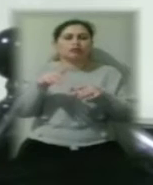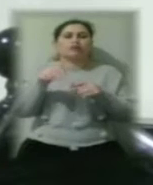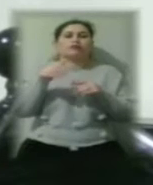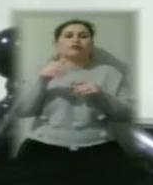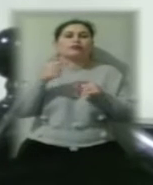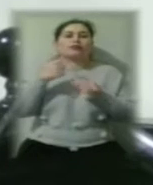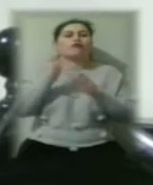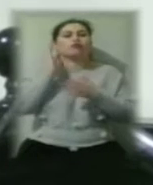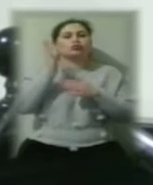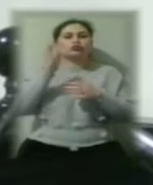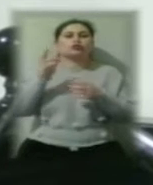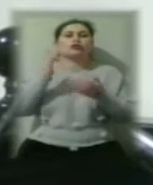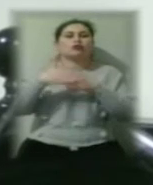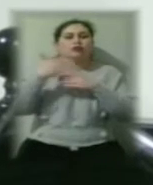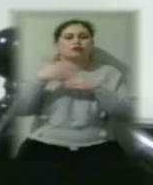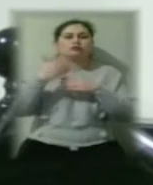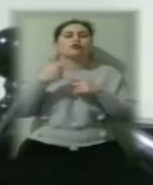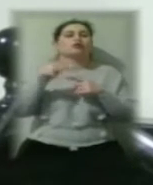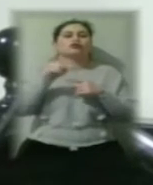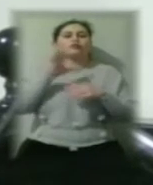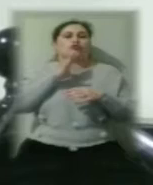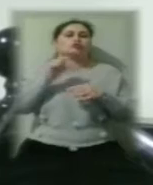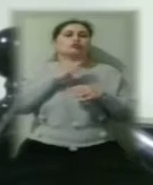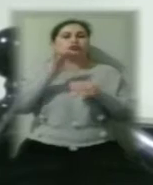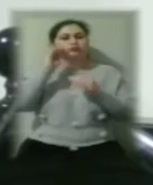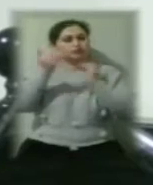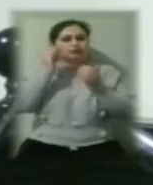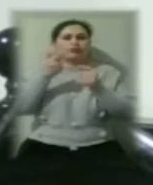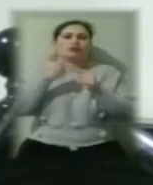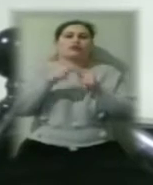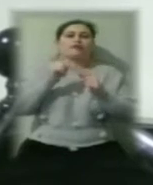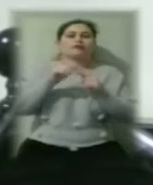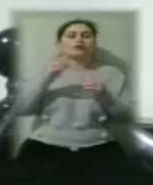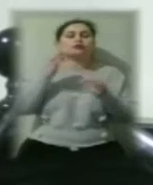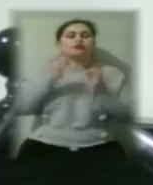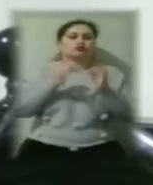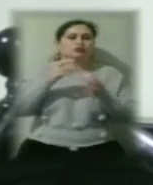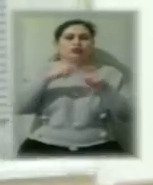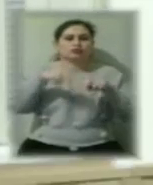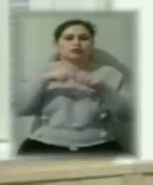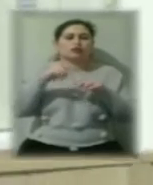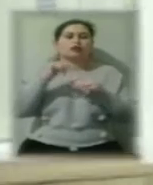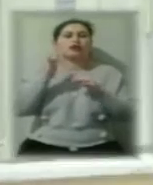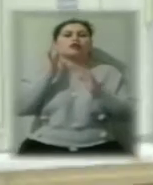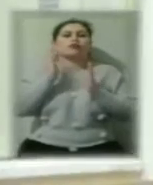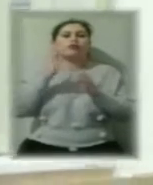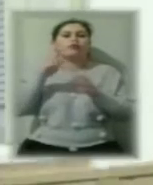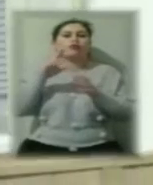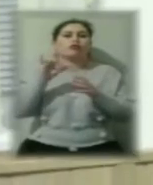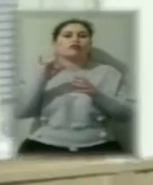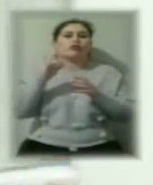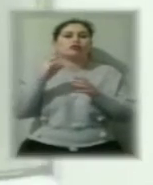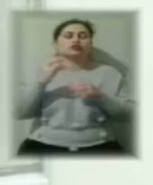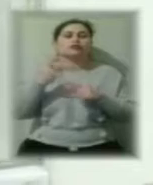покарання, уникнути слідства, уникнути судового слідства та судового розгляду кримінального провадження. Він посмертно тут